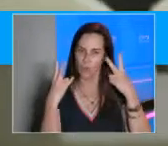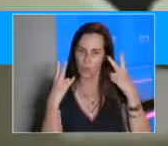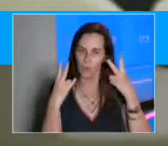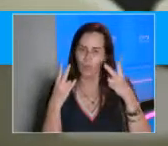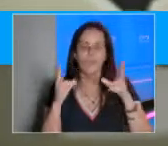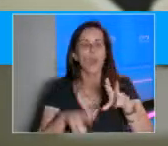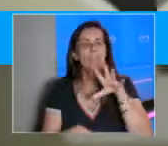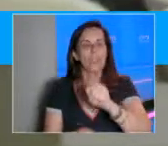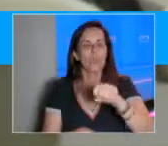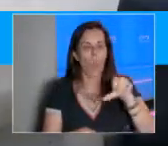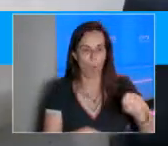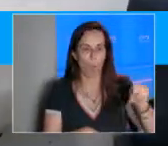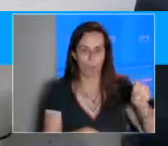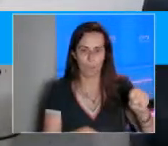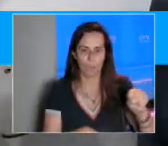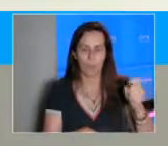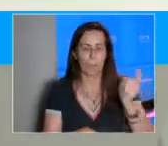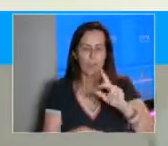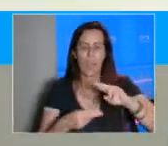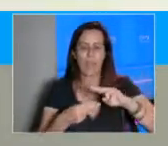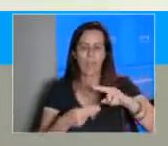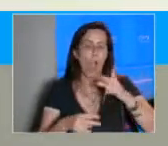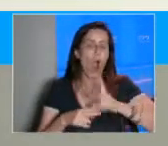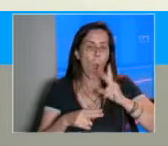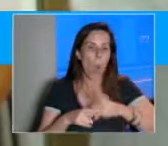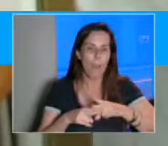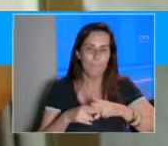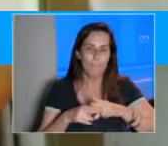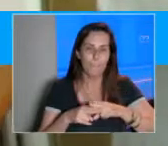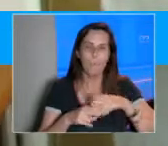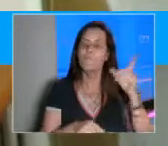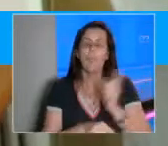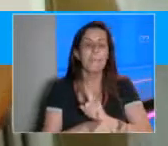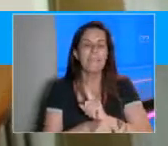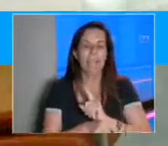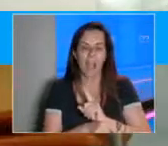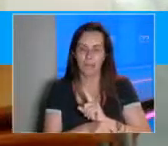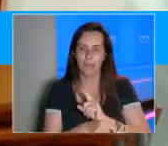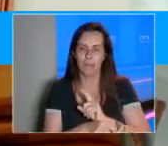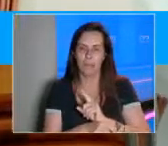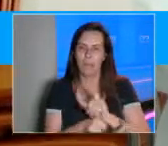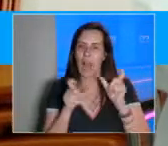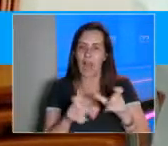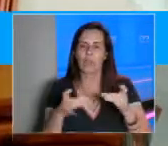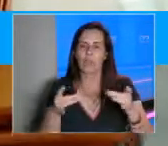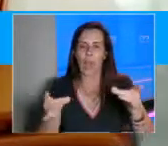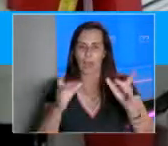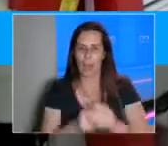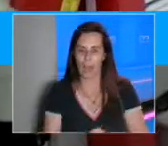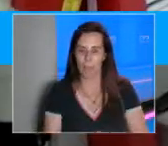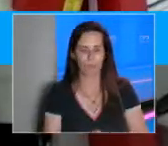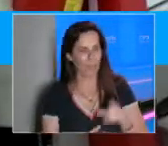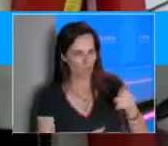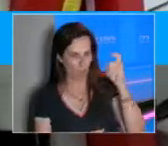ויכולת איתור הנשאים, החולים, נשאים, ומיד לעצור את שרשראות ההדבקה.